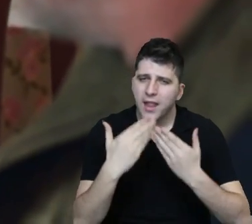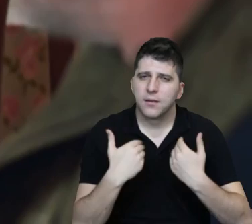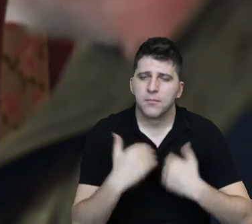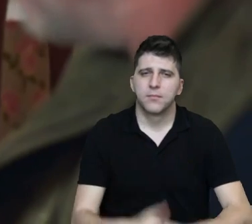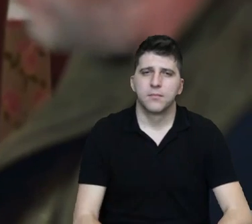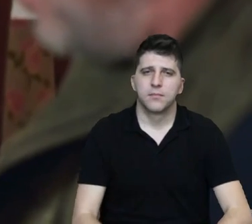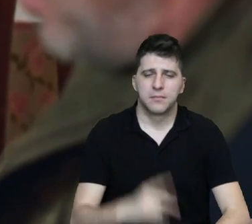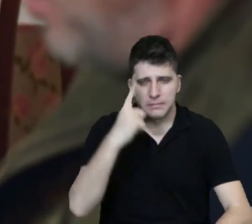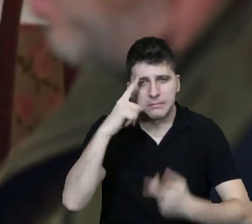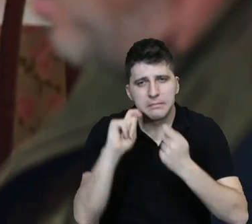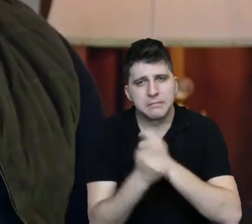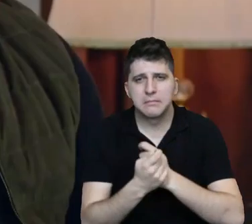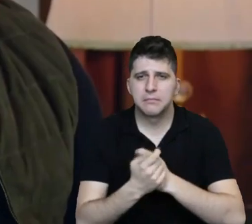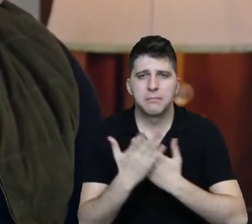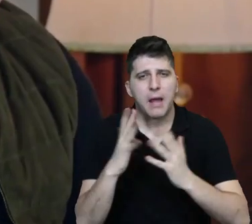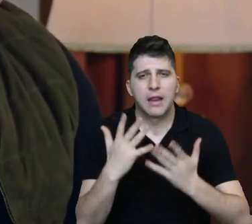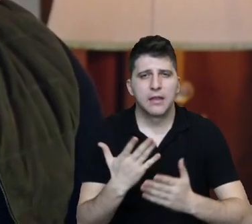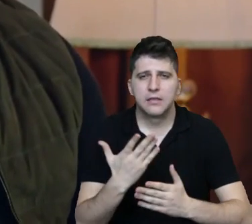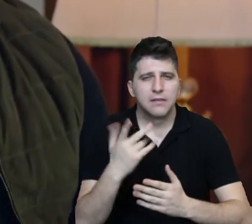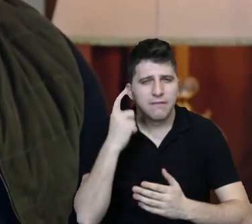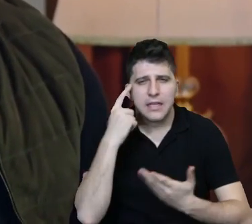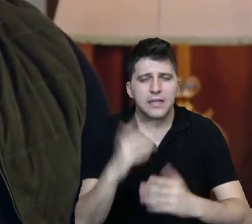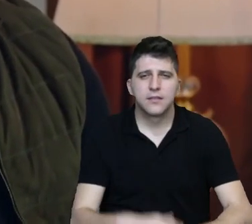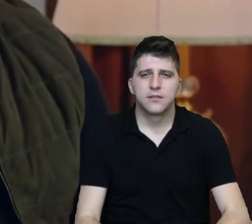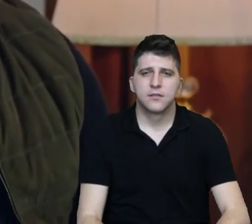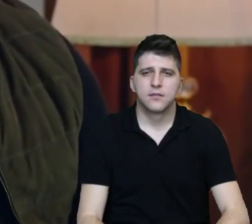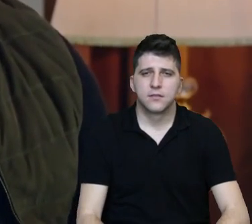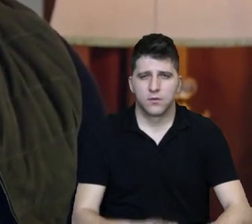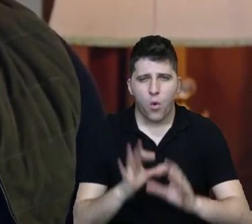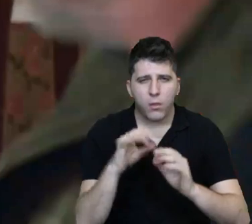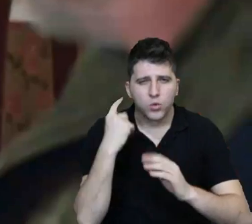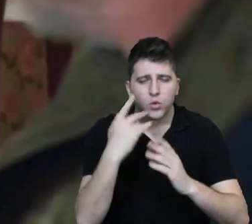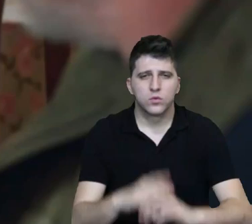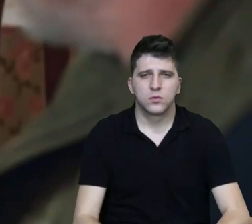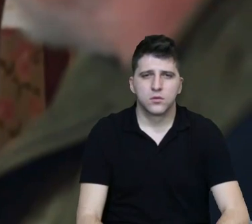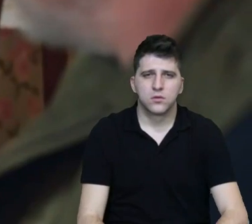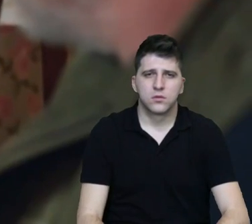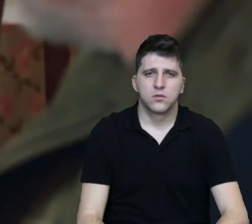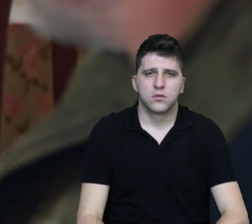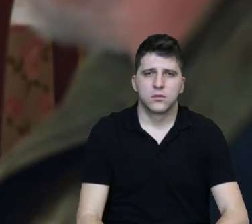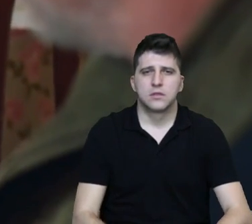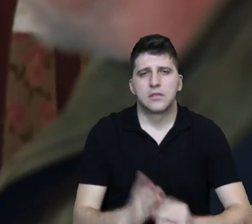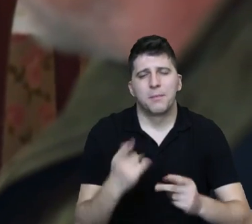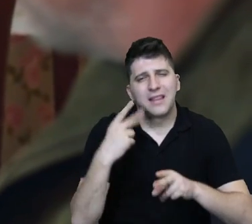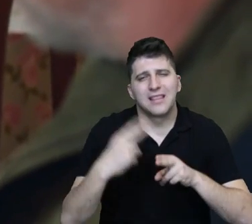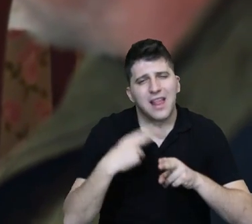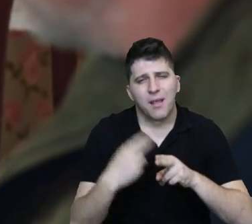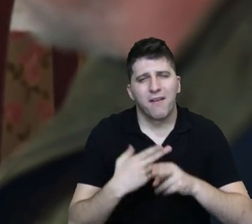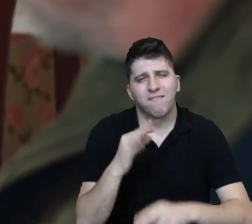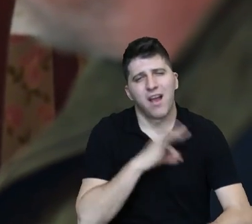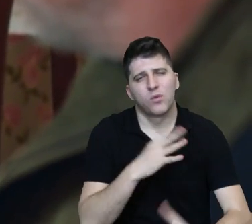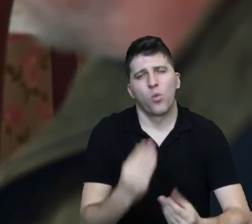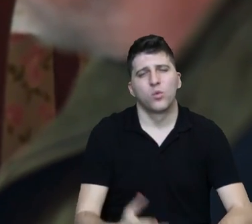anlatayım. İkna ederiz belki. Ne dersin? Öyle mi dersin? Yani bence denemeye